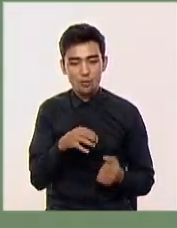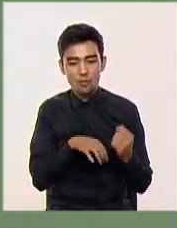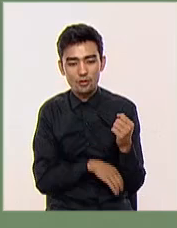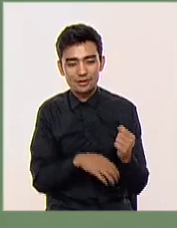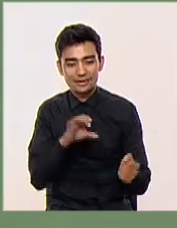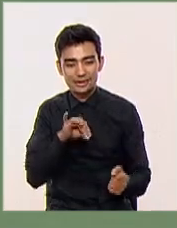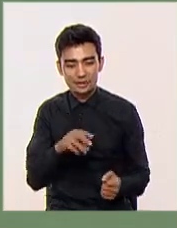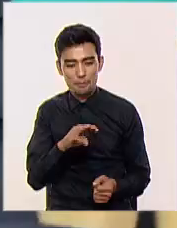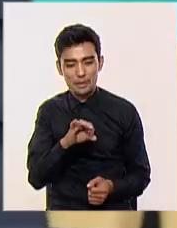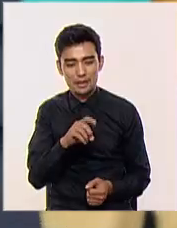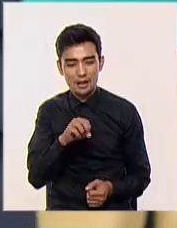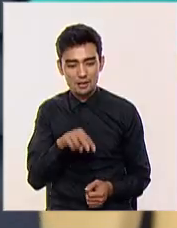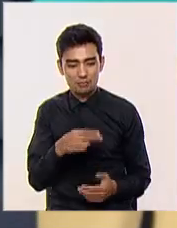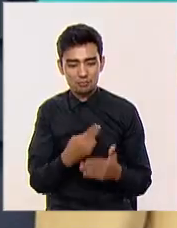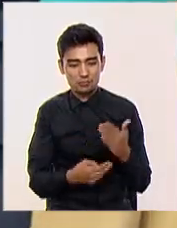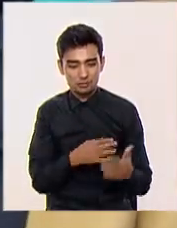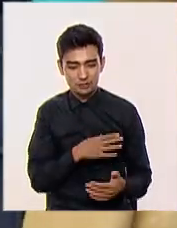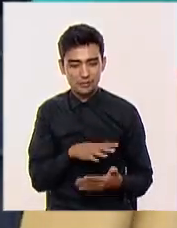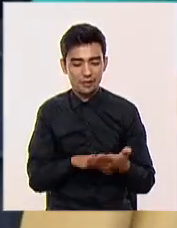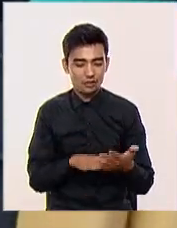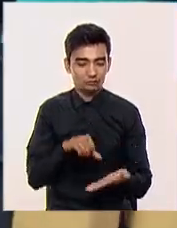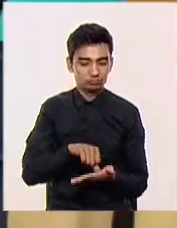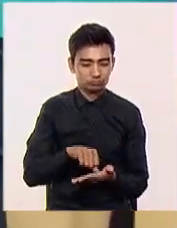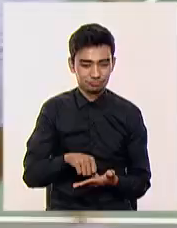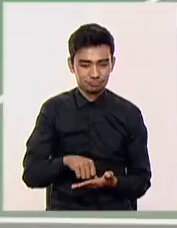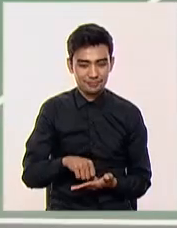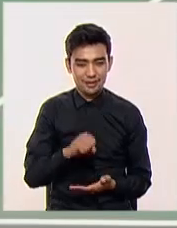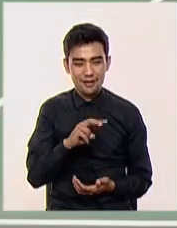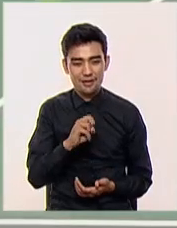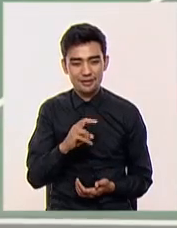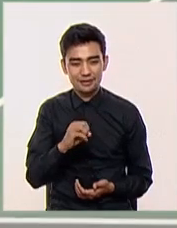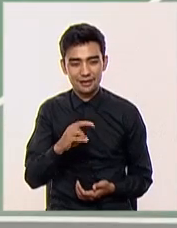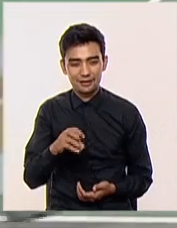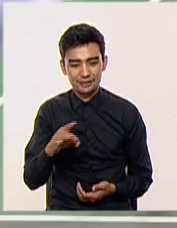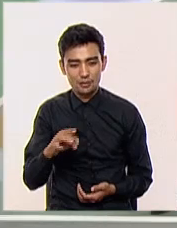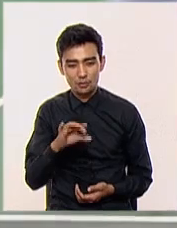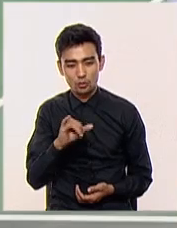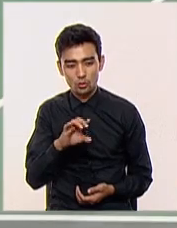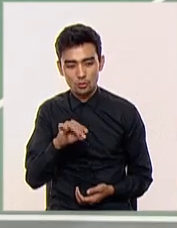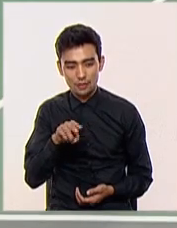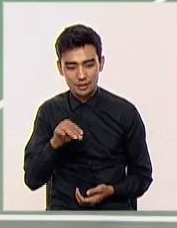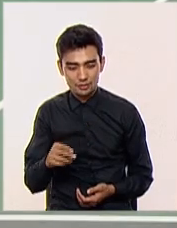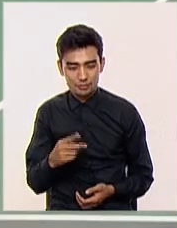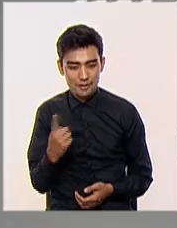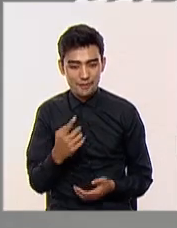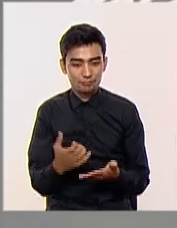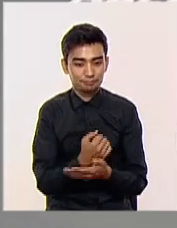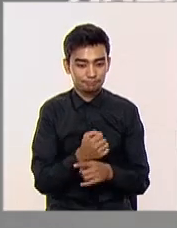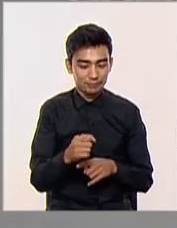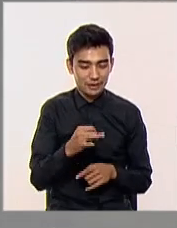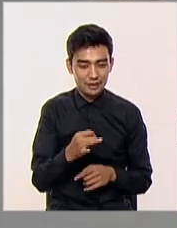сете Михаил все же уступил. Далее на корт вышел лидер нашей сборной Александр Бублик. Взяв достаточно уверенно 1-ю партию,